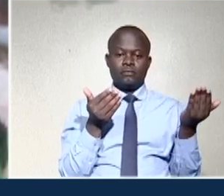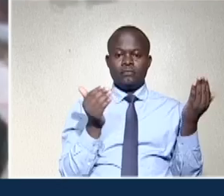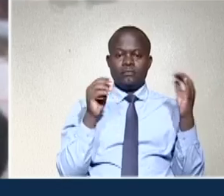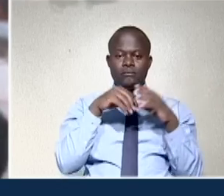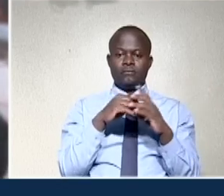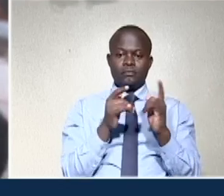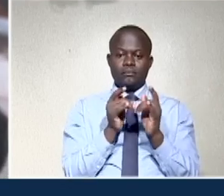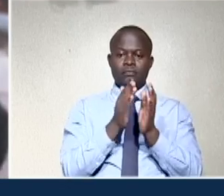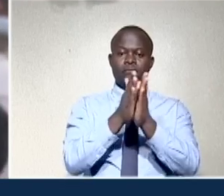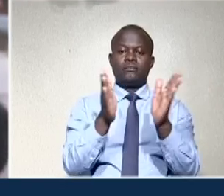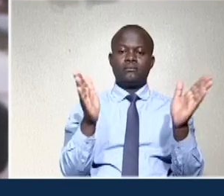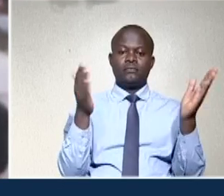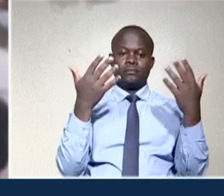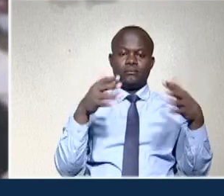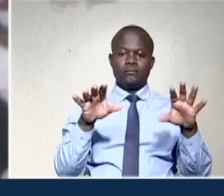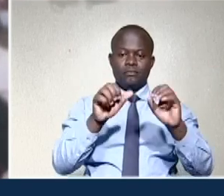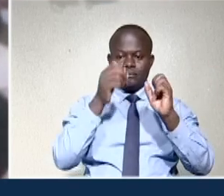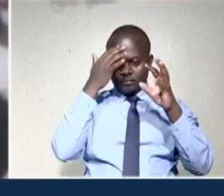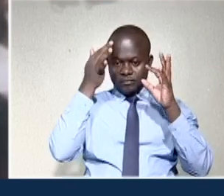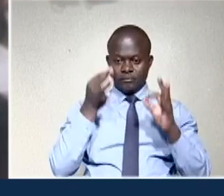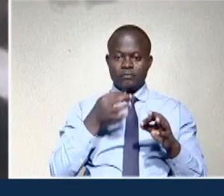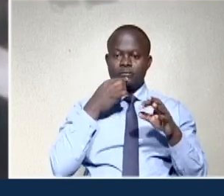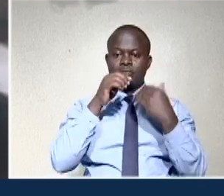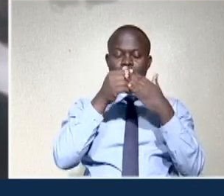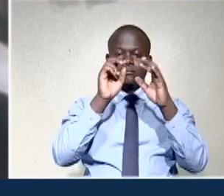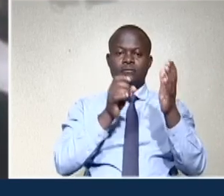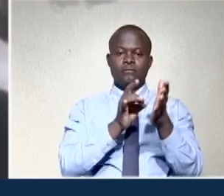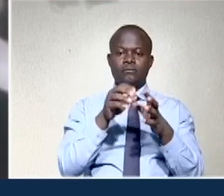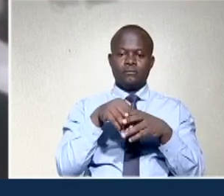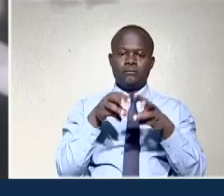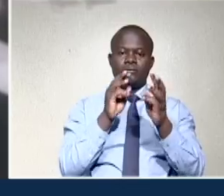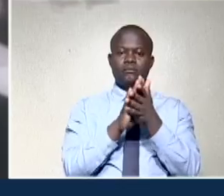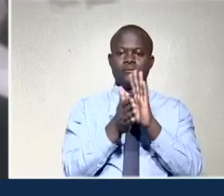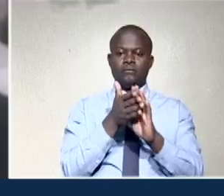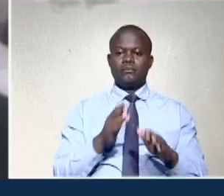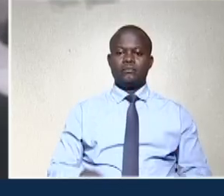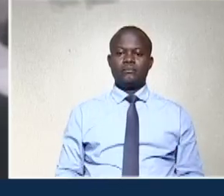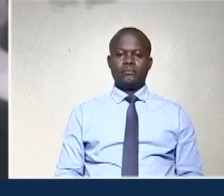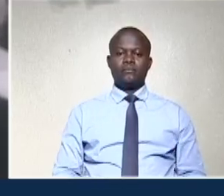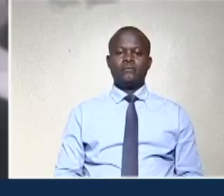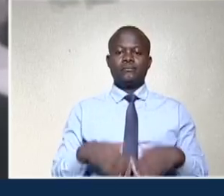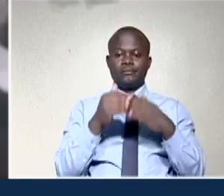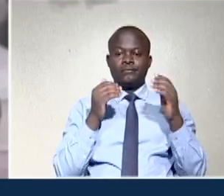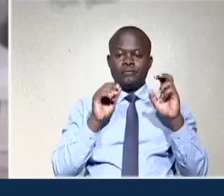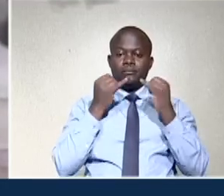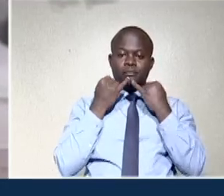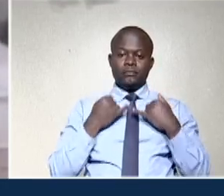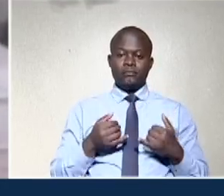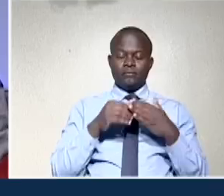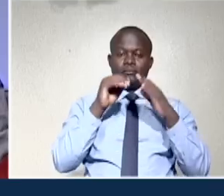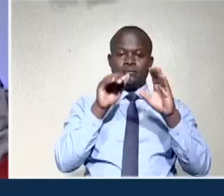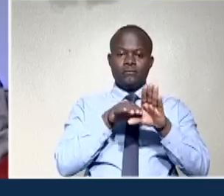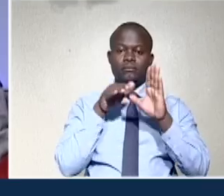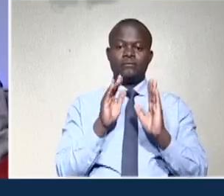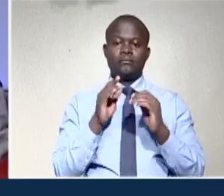abitabiriye inteko rusange bo bamaze gufata icyemezo cy'uko birukanwa mu buryo bwa burundu. Mbere batubwiraga ko hari abanyamuryango 7